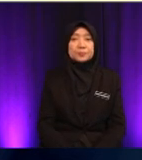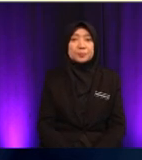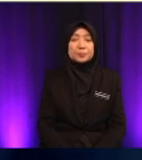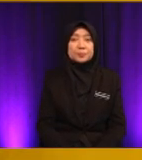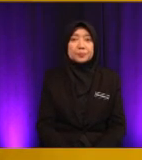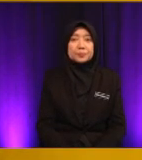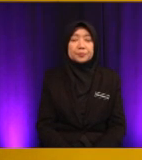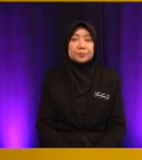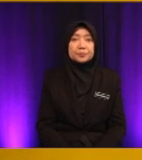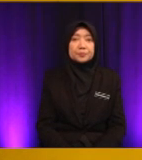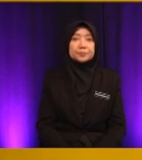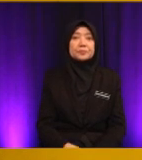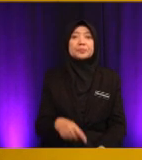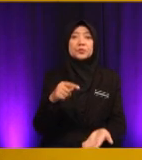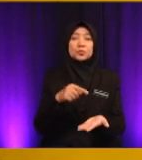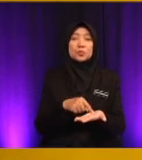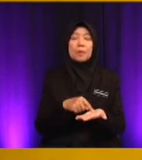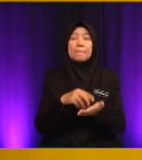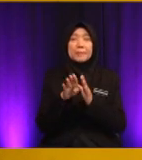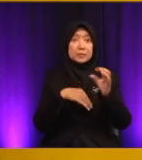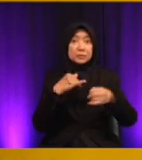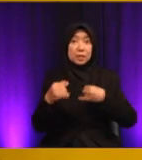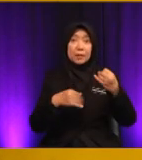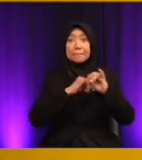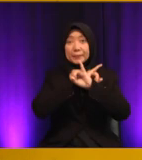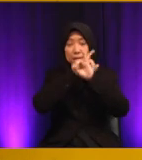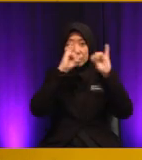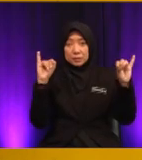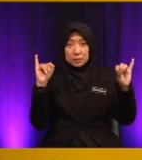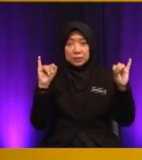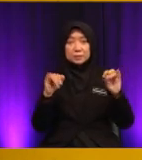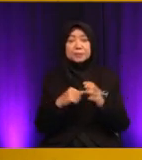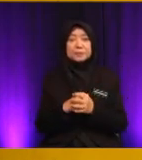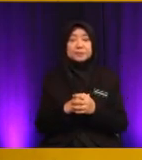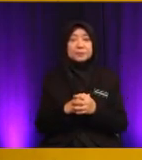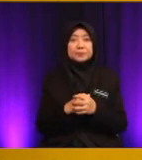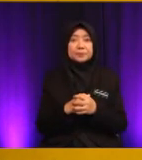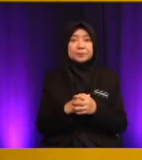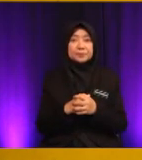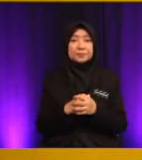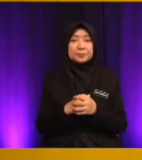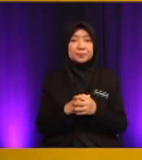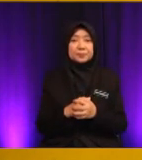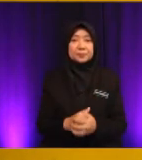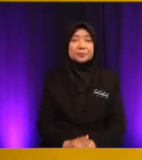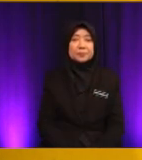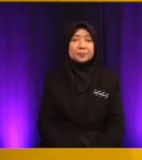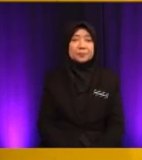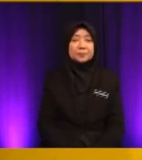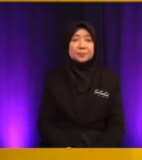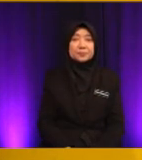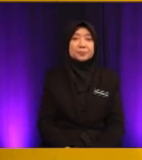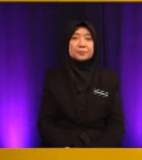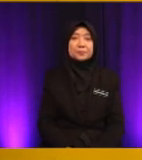yang ini juga beliau berjaya menerangkan spektrum atom bahan Oke jadi